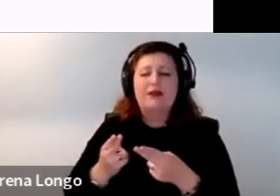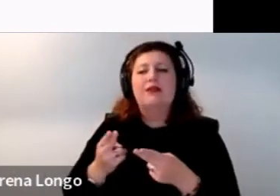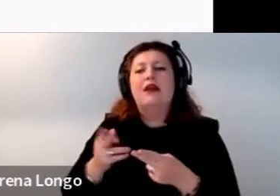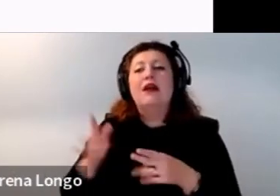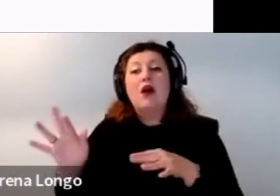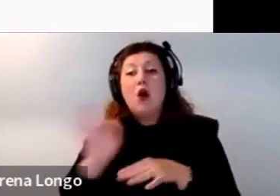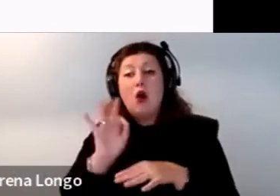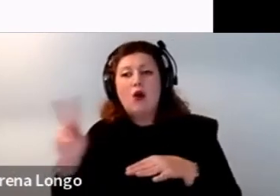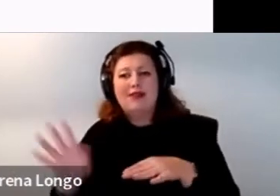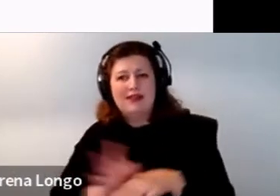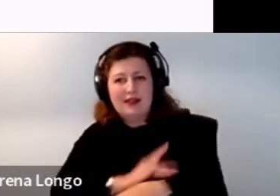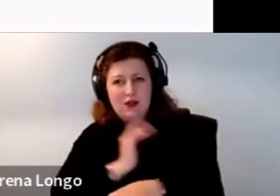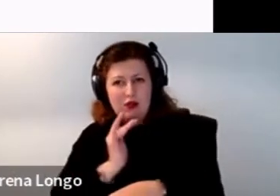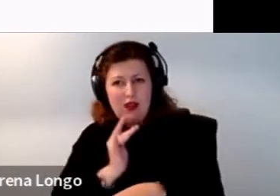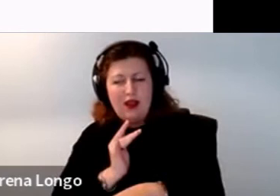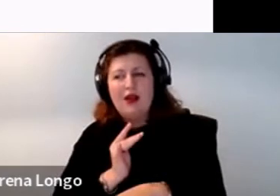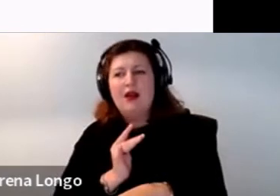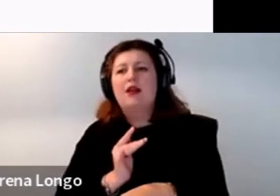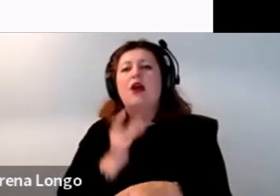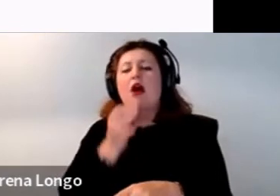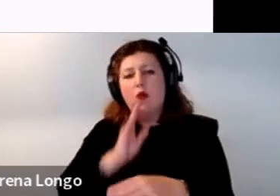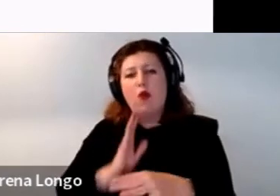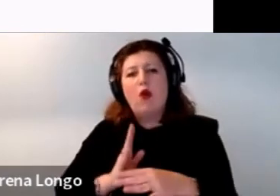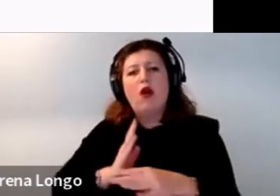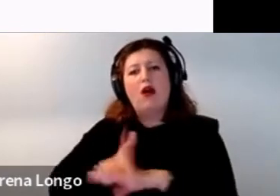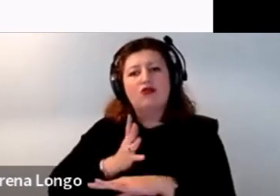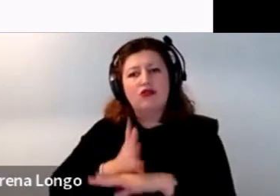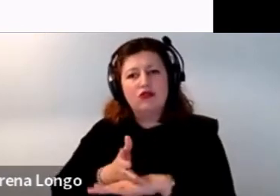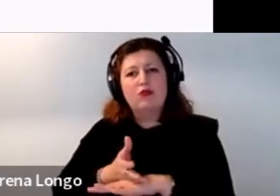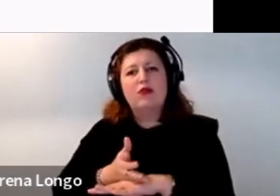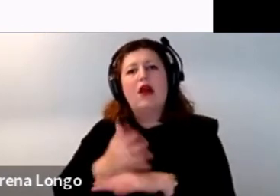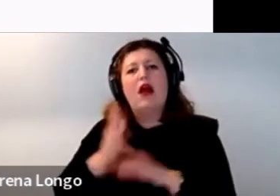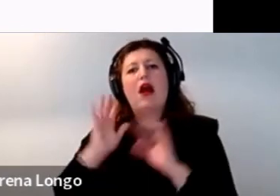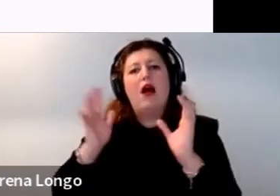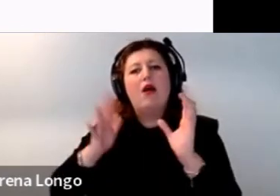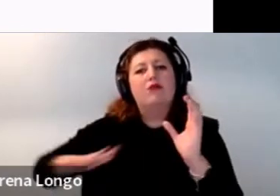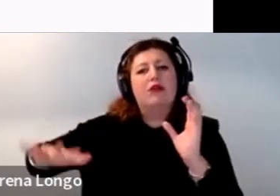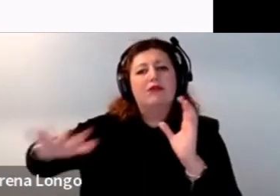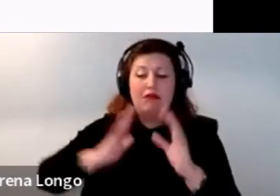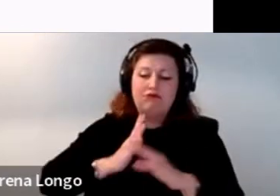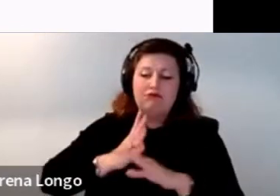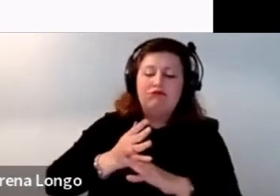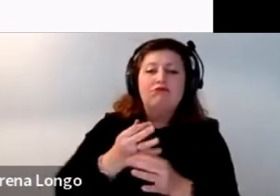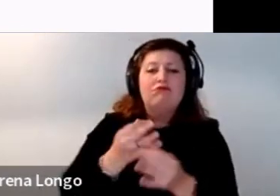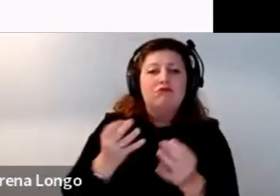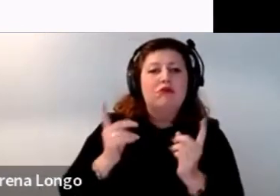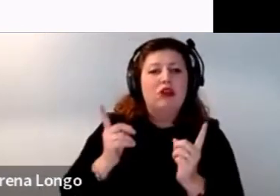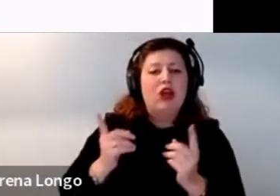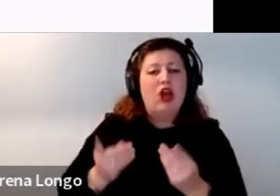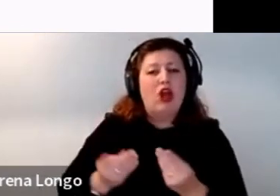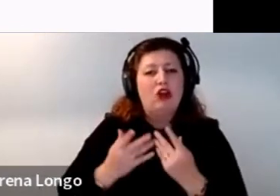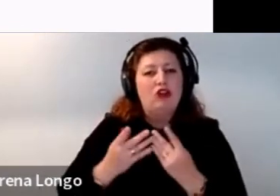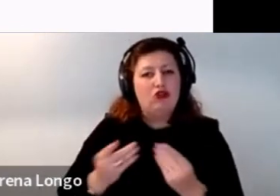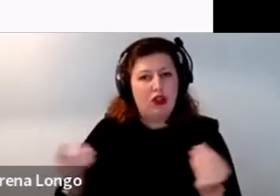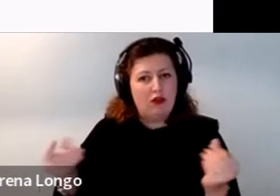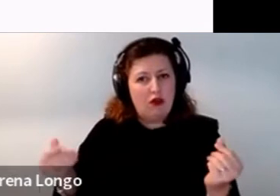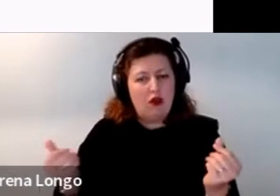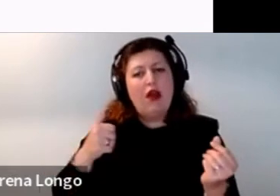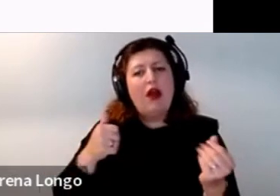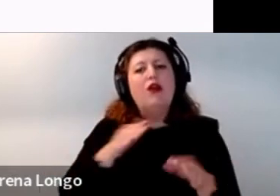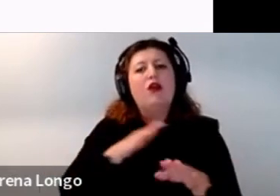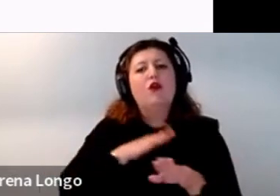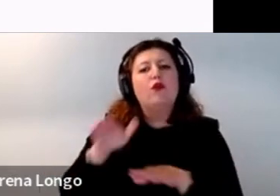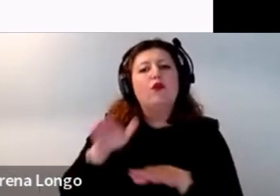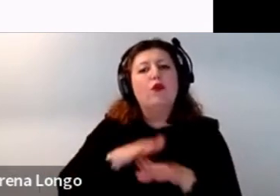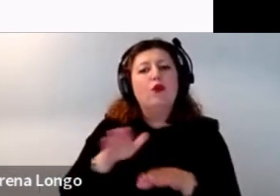l'edificio nelle sue singole unità immobiliari e ambientali, di entrarvi agevolmente e anche di fruirne